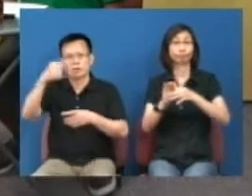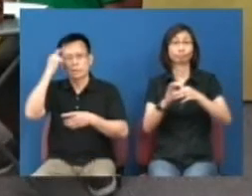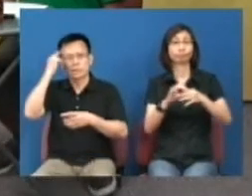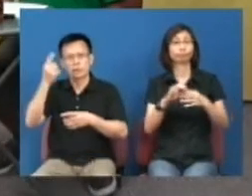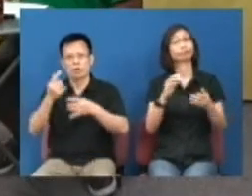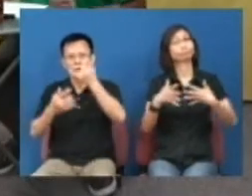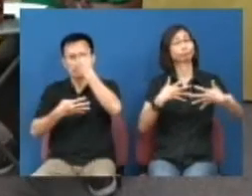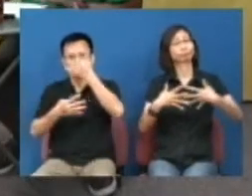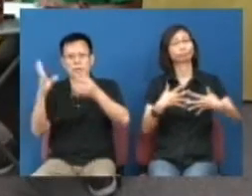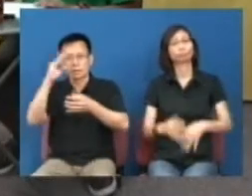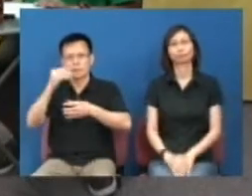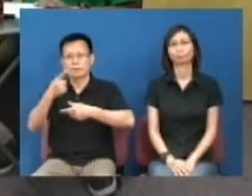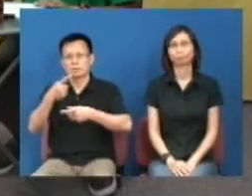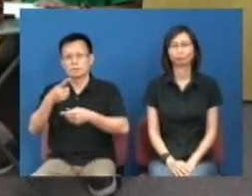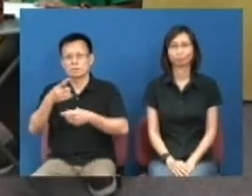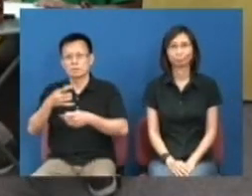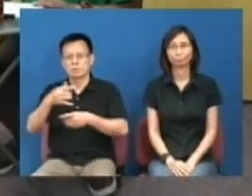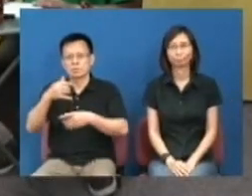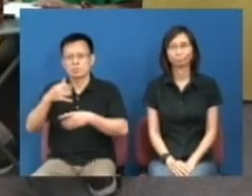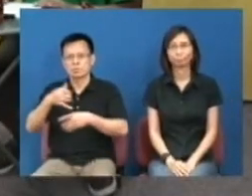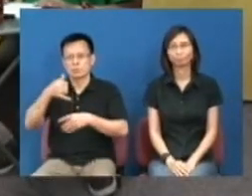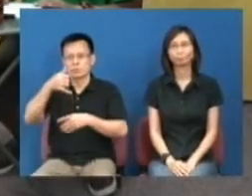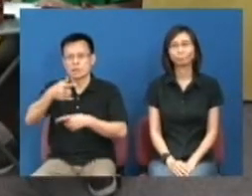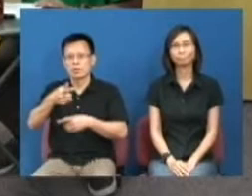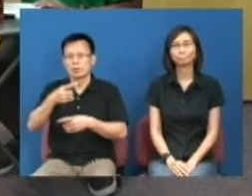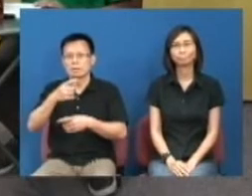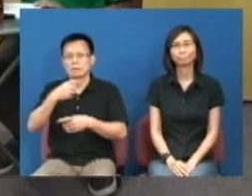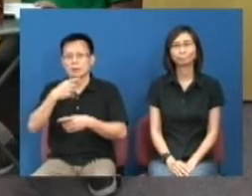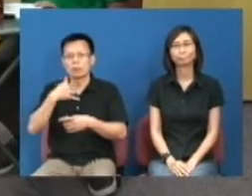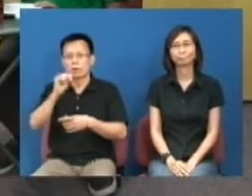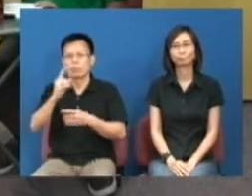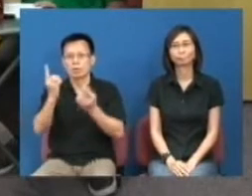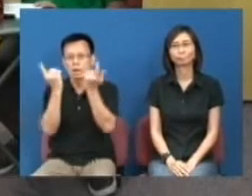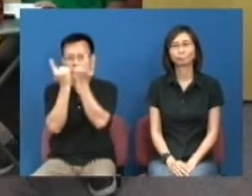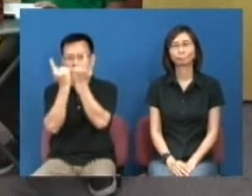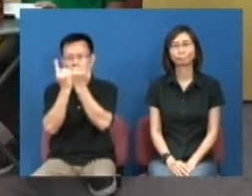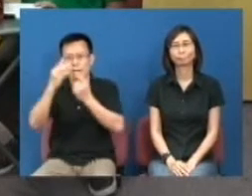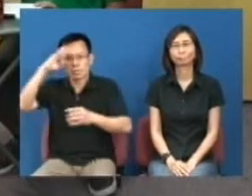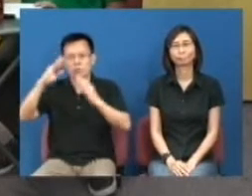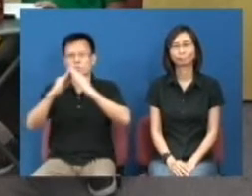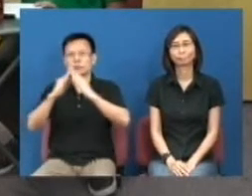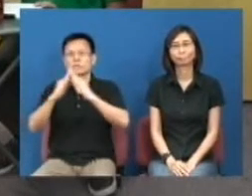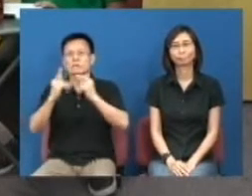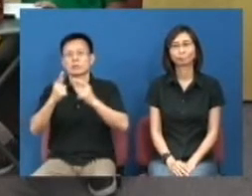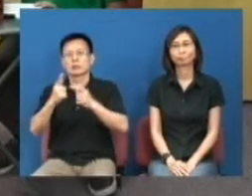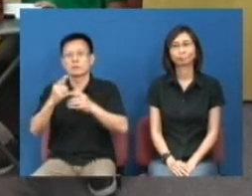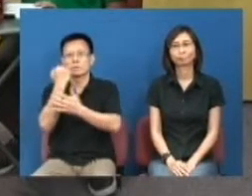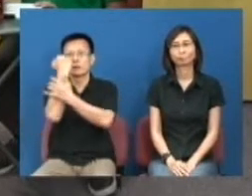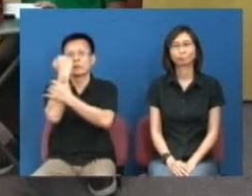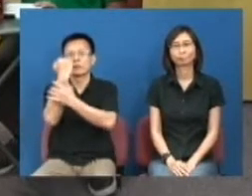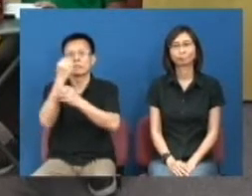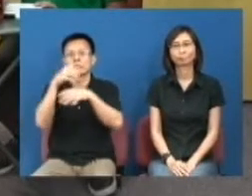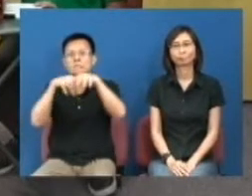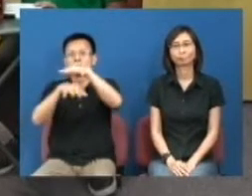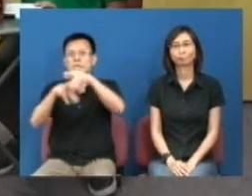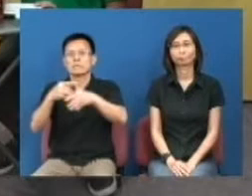四那晚就有几十人因为要去北角警署那里示威